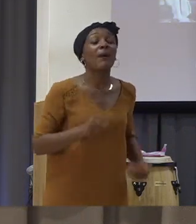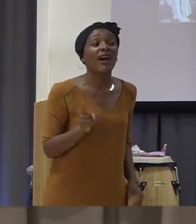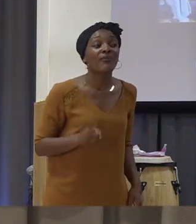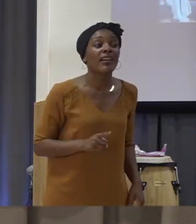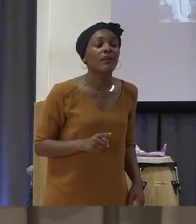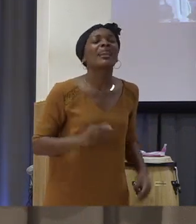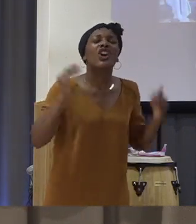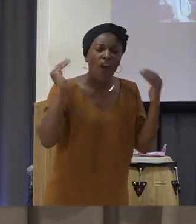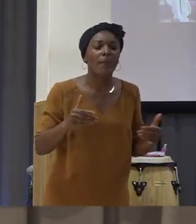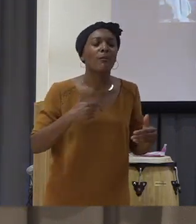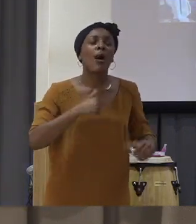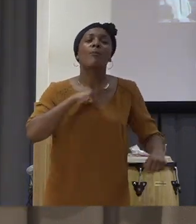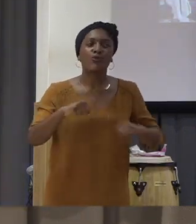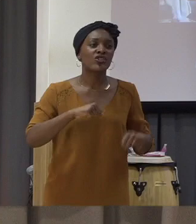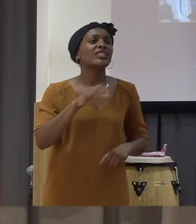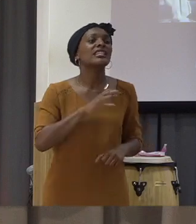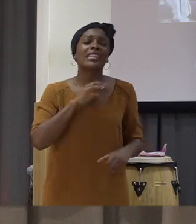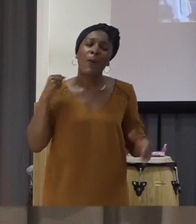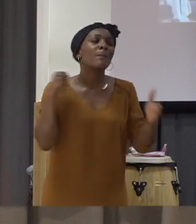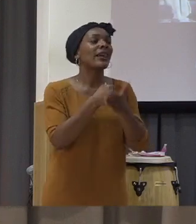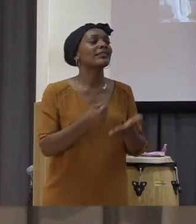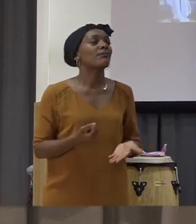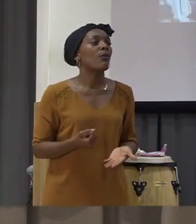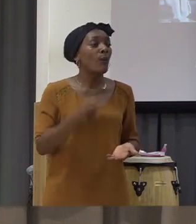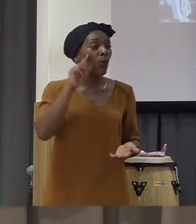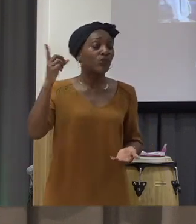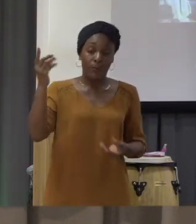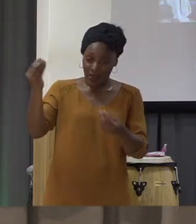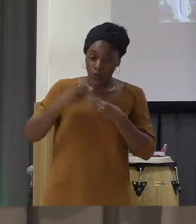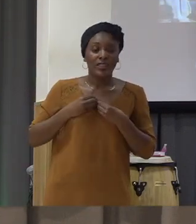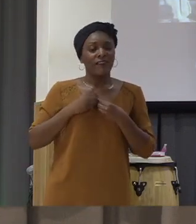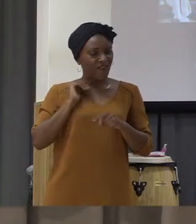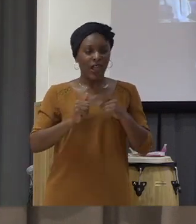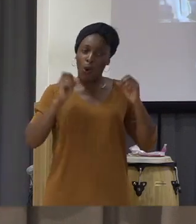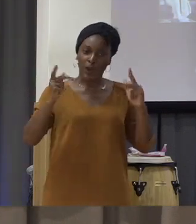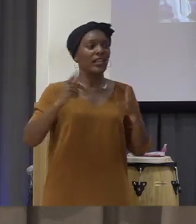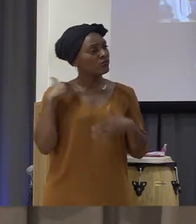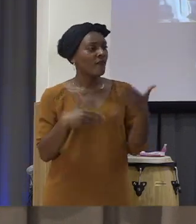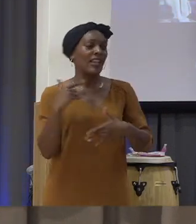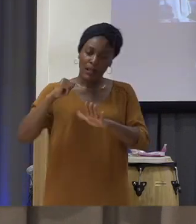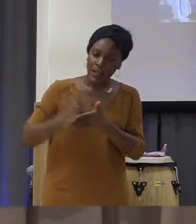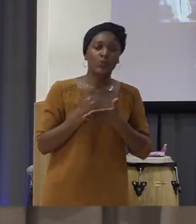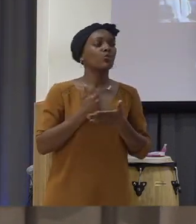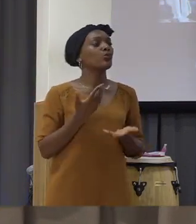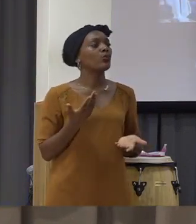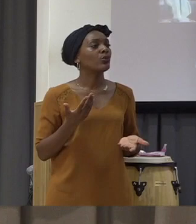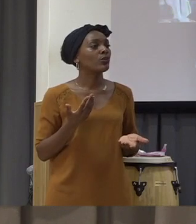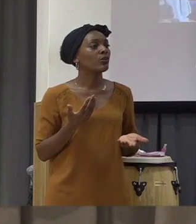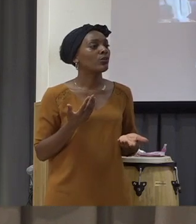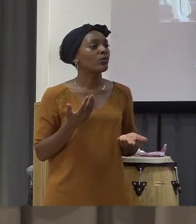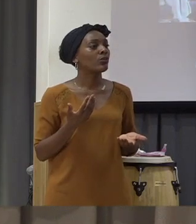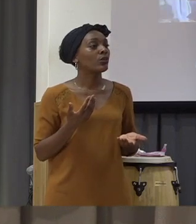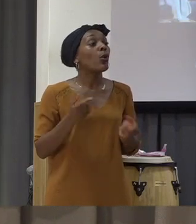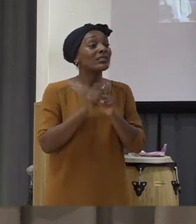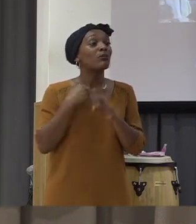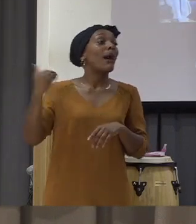un acteur. Tout ce que j'ai pu faire, je l'ai fait parce que Dieu m'a permis de le faire, parce que Dieu m'a soutenu, mais parce qu'aussi j'ai